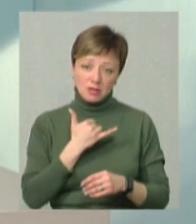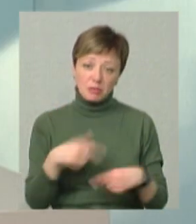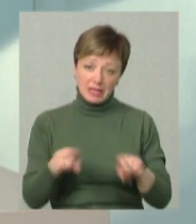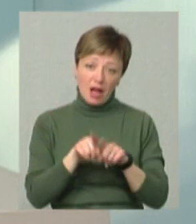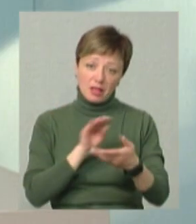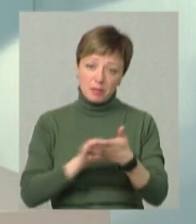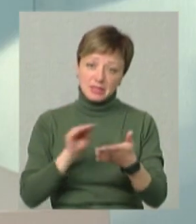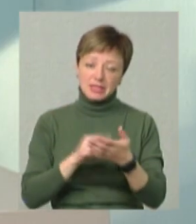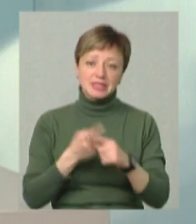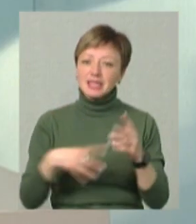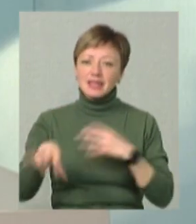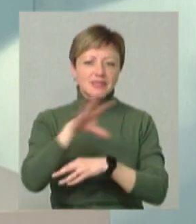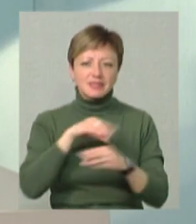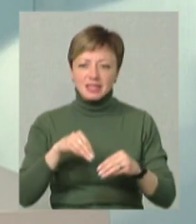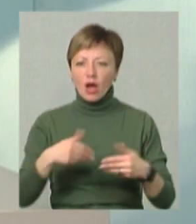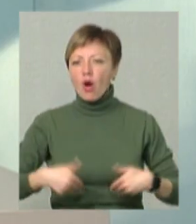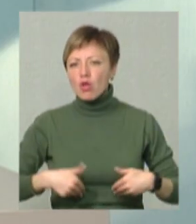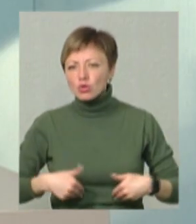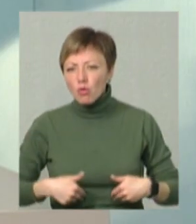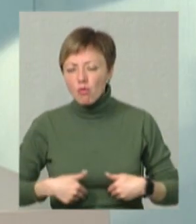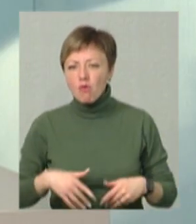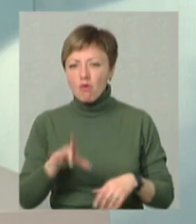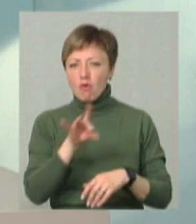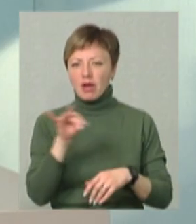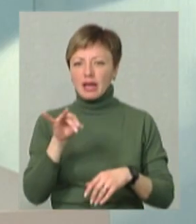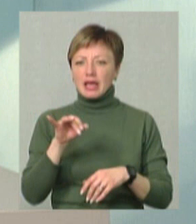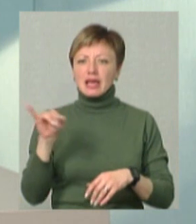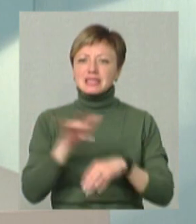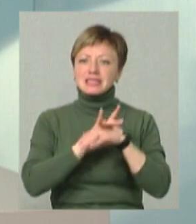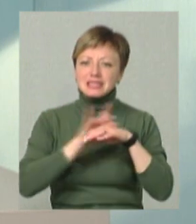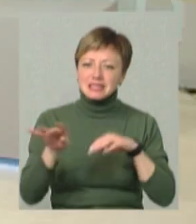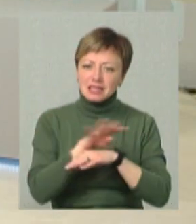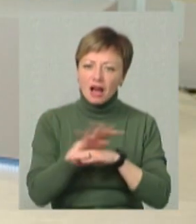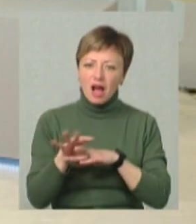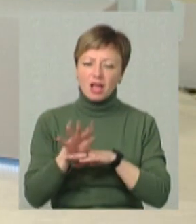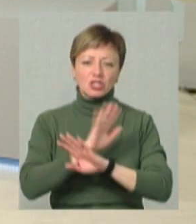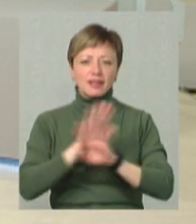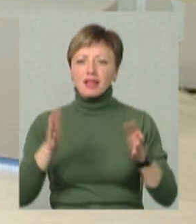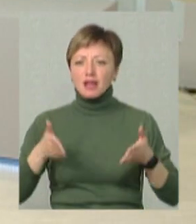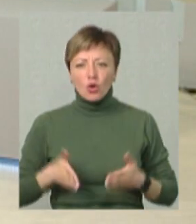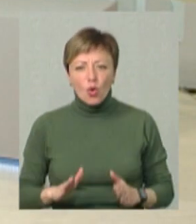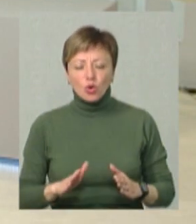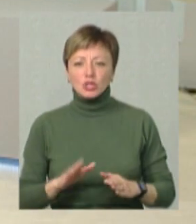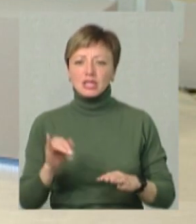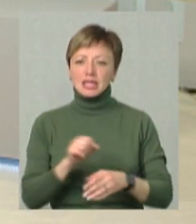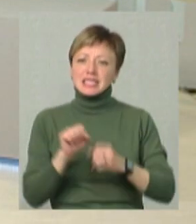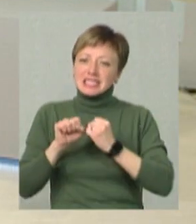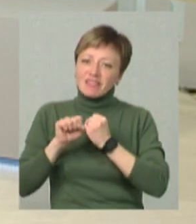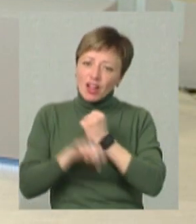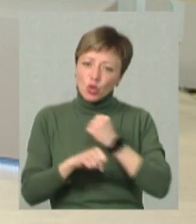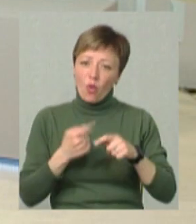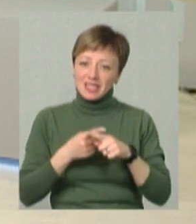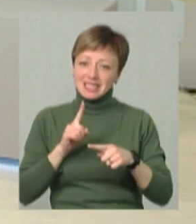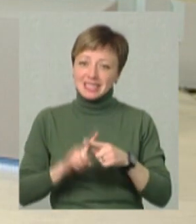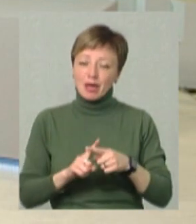отак написати, це і всі голодомори, і страчені, і ненарождені, і зґвалтовані